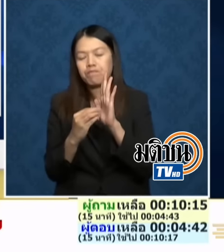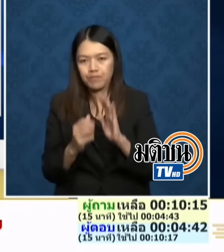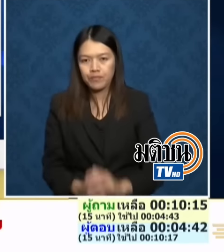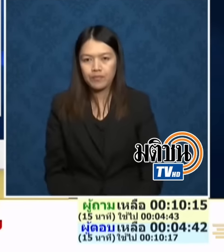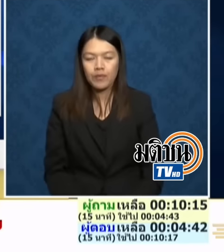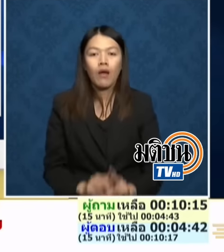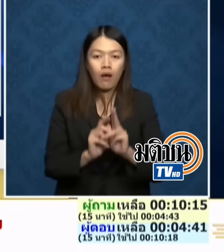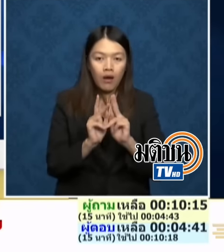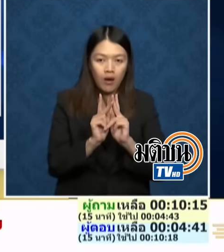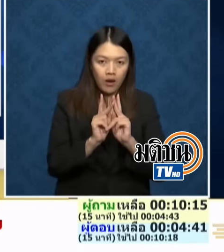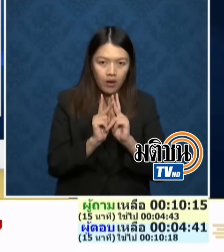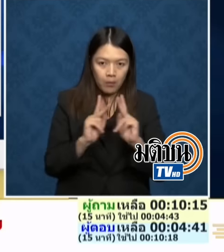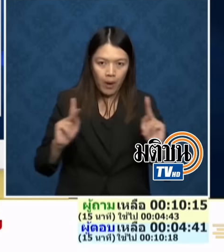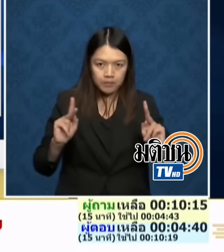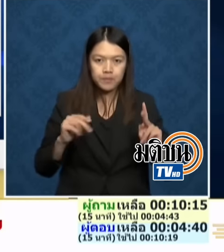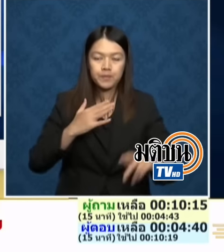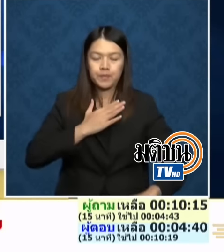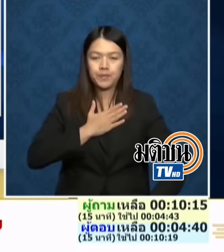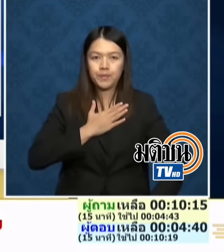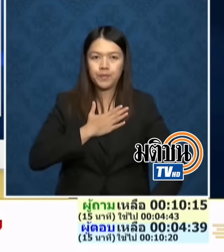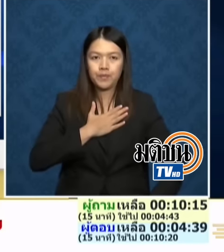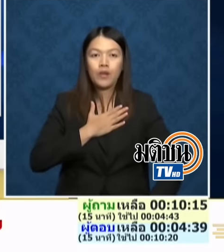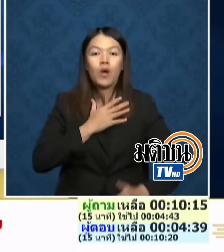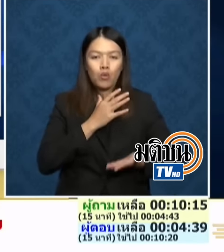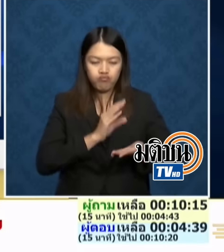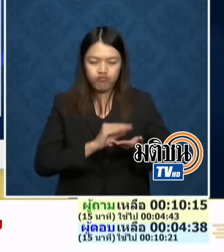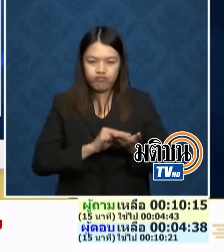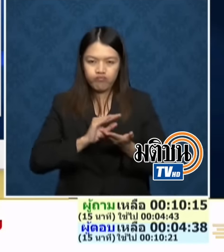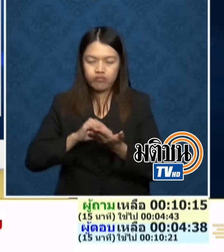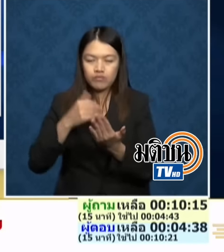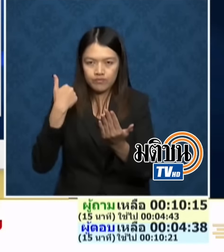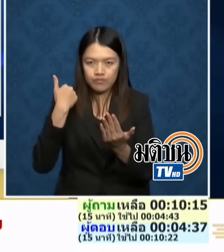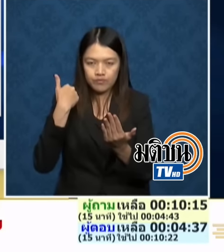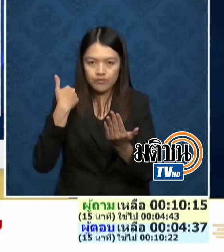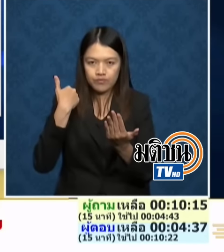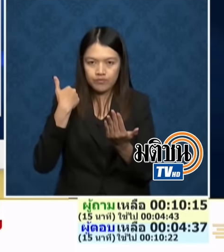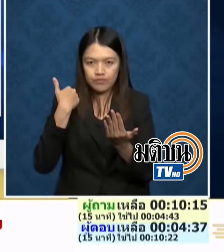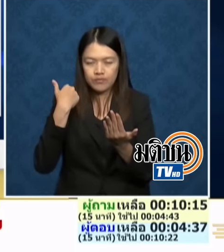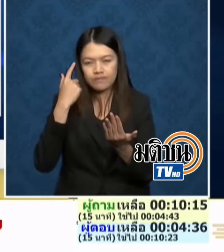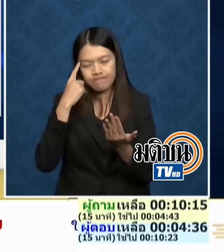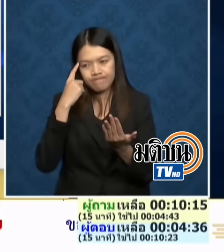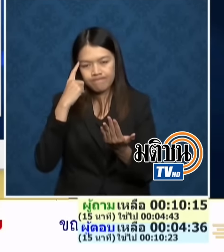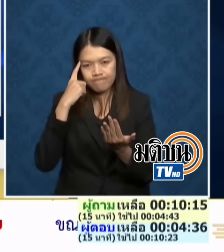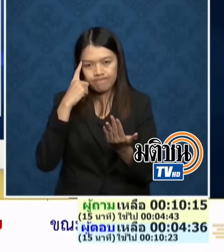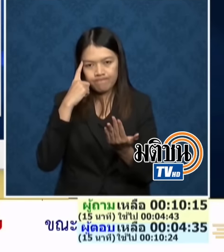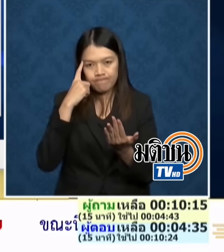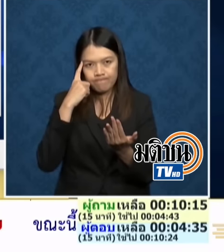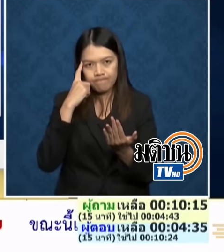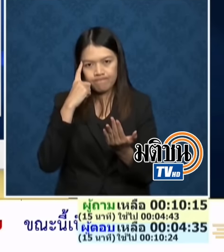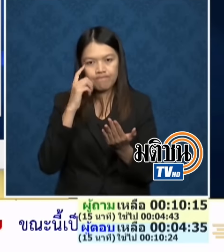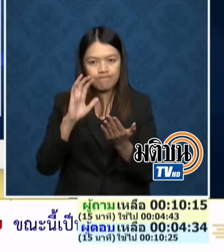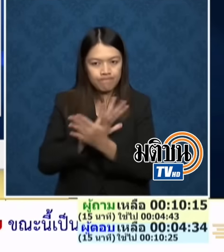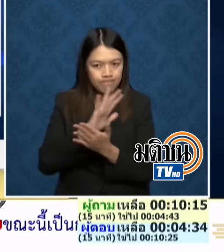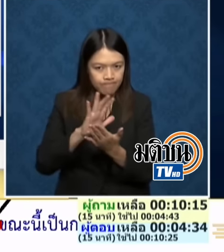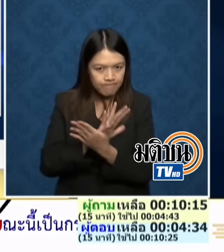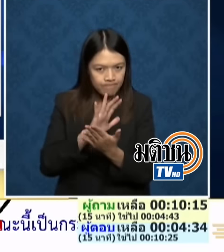ผมตั้งคภการผมได้ข้อมูลแล้วว่ามันอาจจะมีการออกเอก